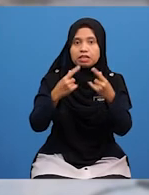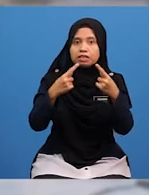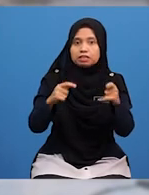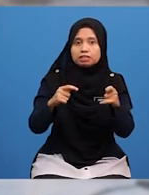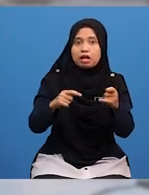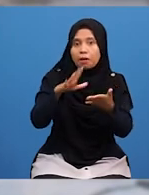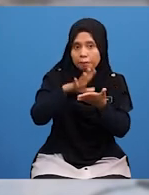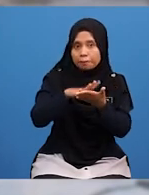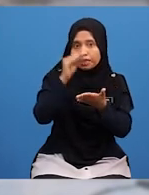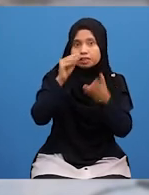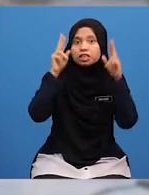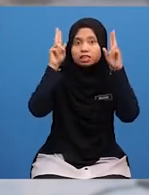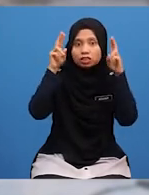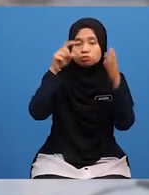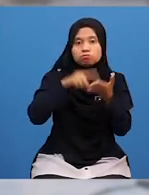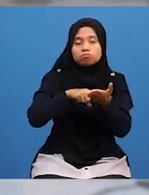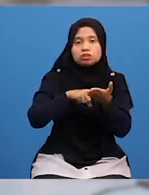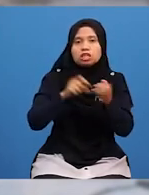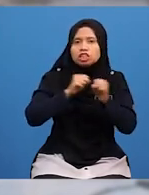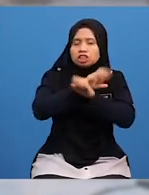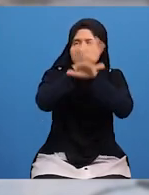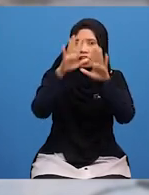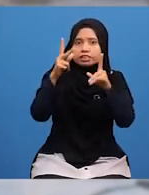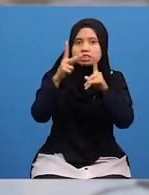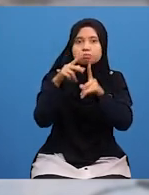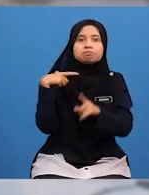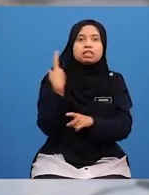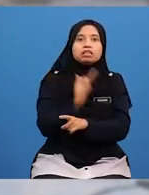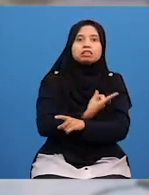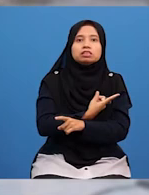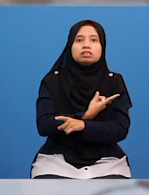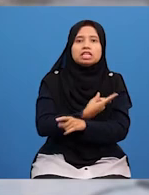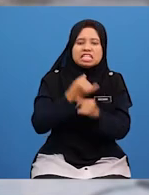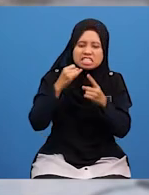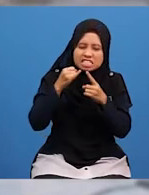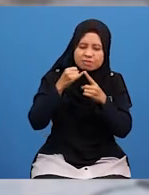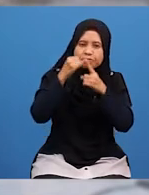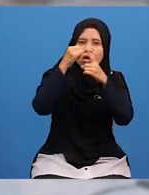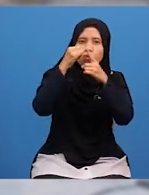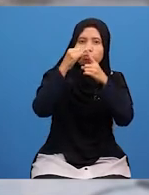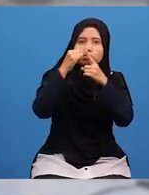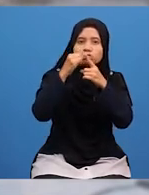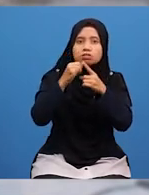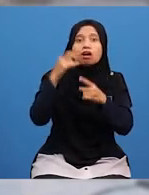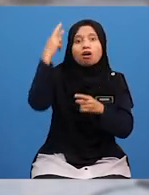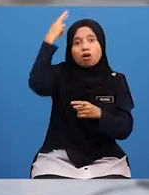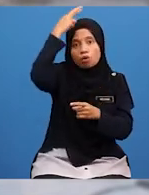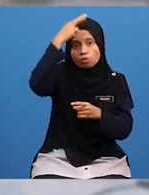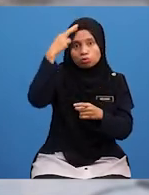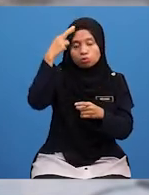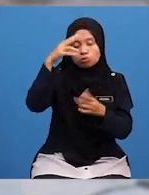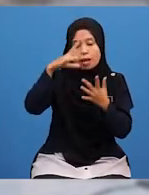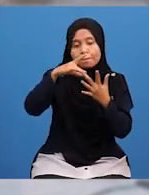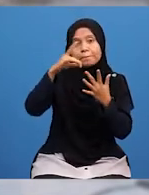Setelah mempelajari tajuk ini, jelas kepada kita betapa istimewanya seorang